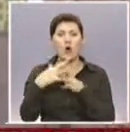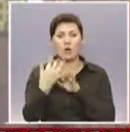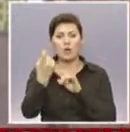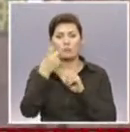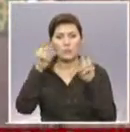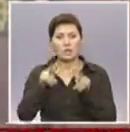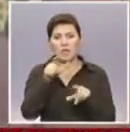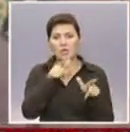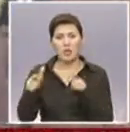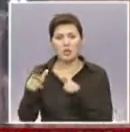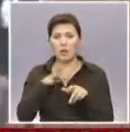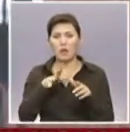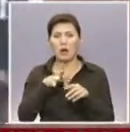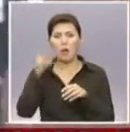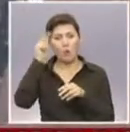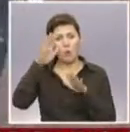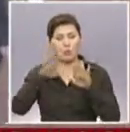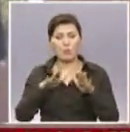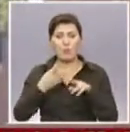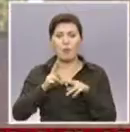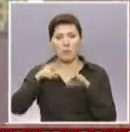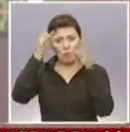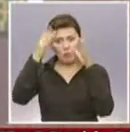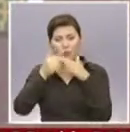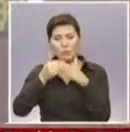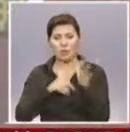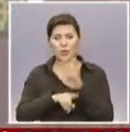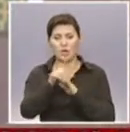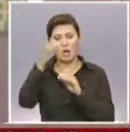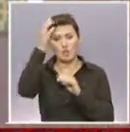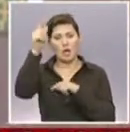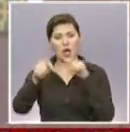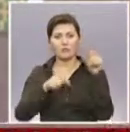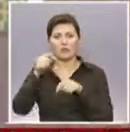шаруашылық мамандарын даярлайтын бірден бір оқу орны. Мерейтой қарсаңында басталған ғылыми